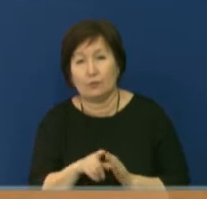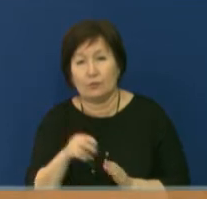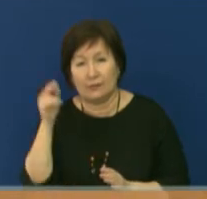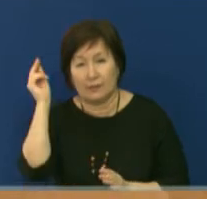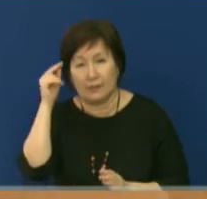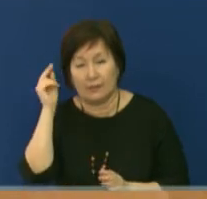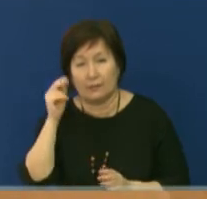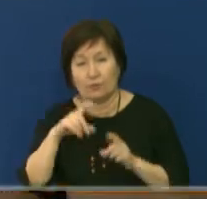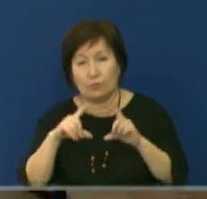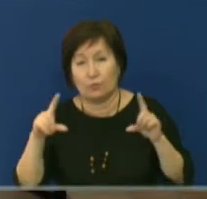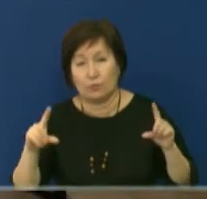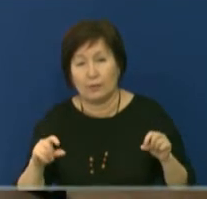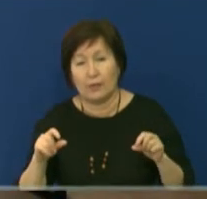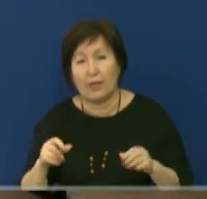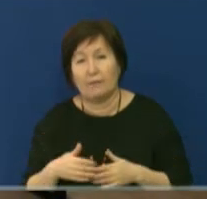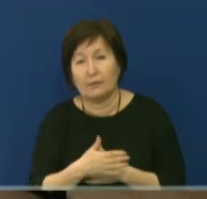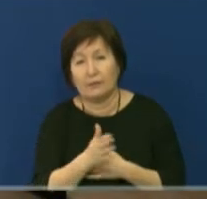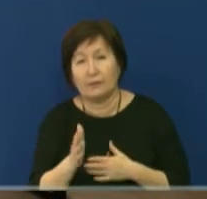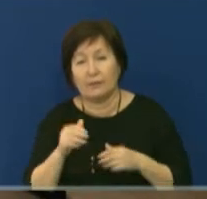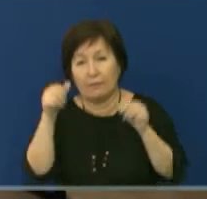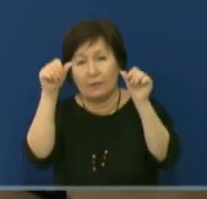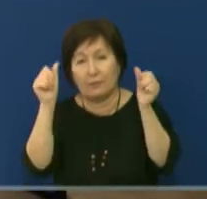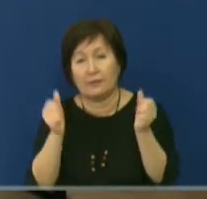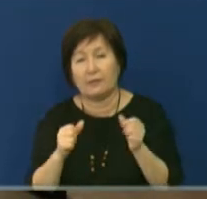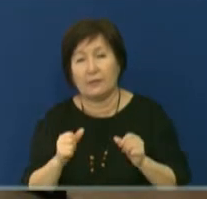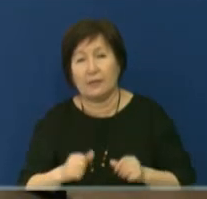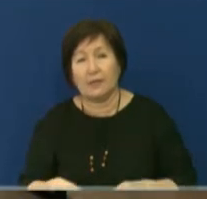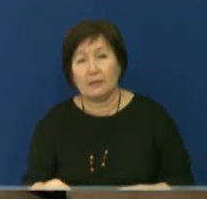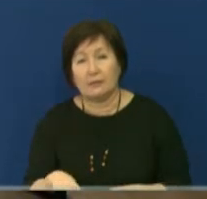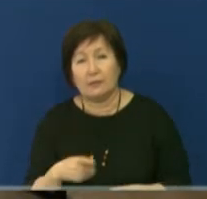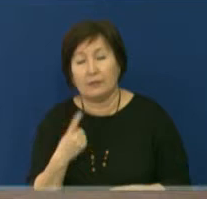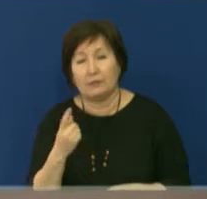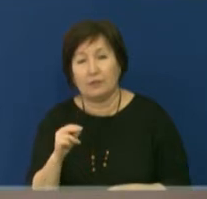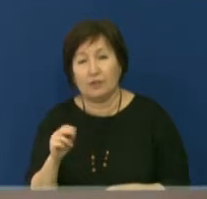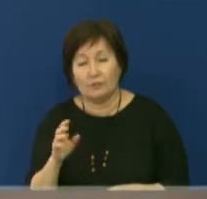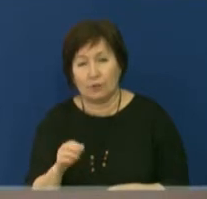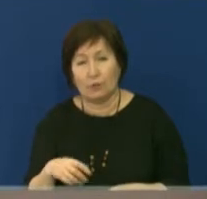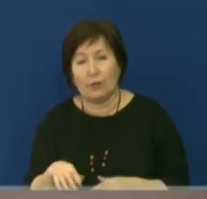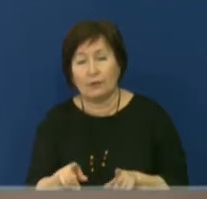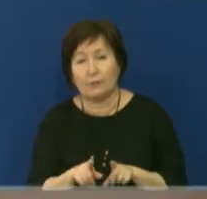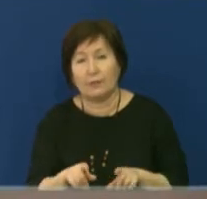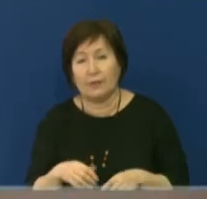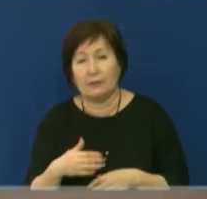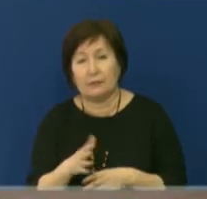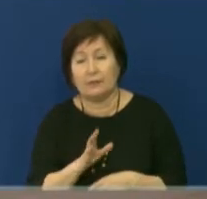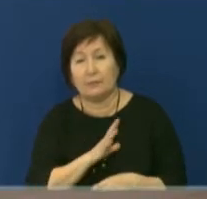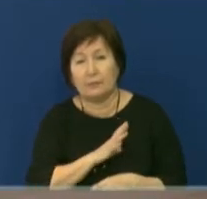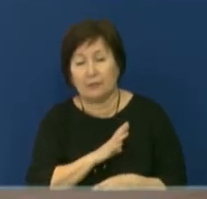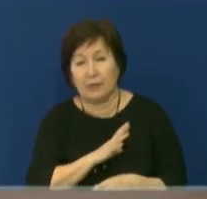Образовательный процесс в первой четверти проходил в автономном режиме. Стоит отметить, что в первом квартале около 100%